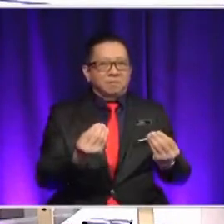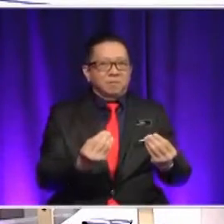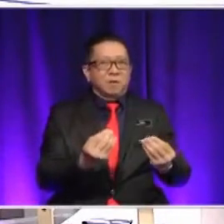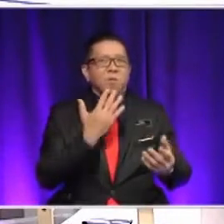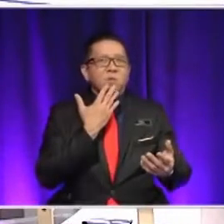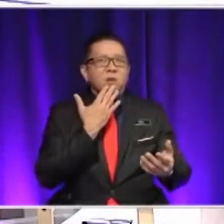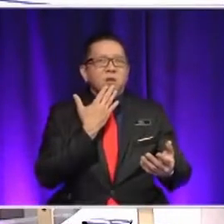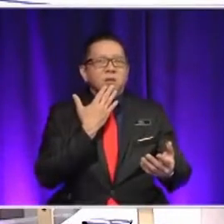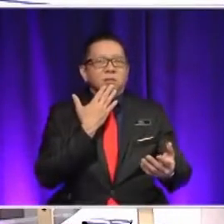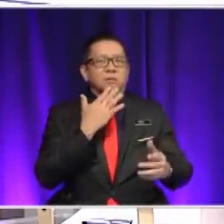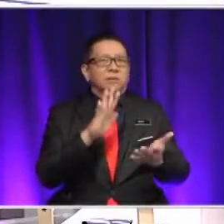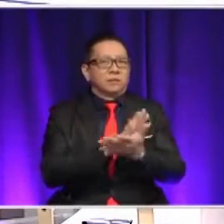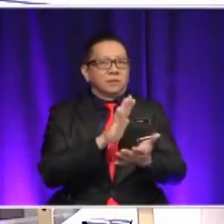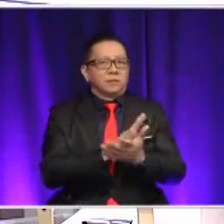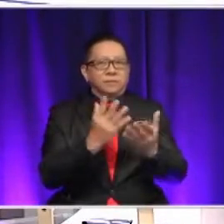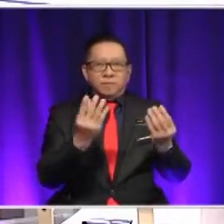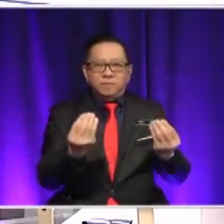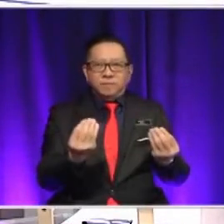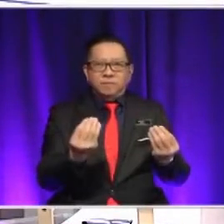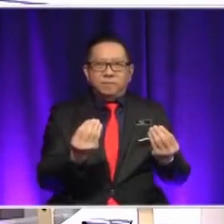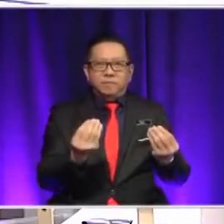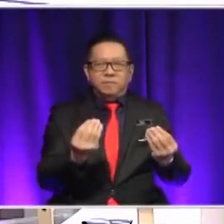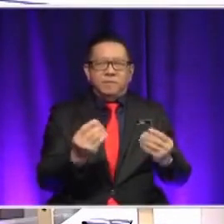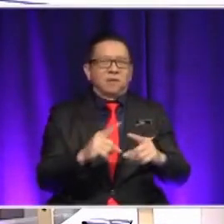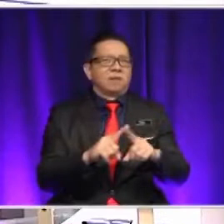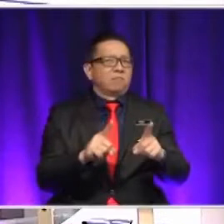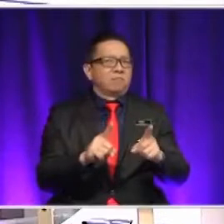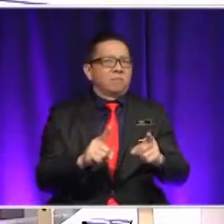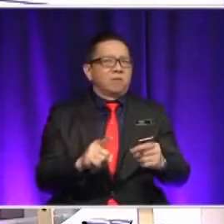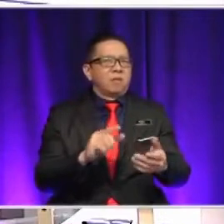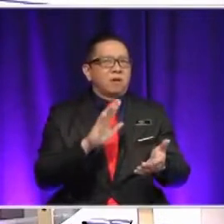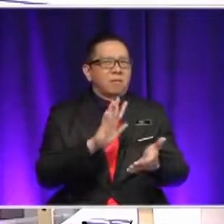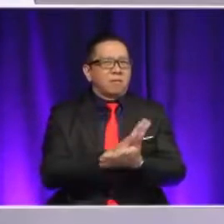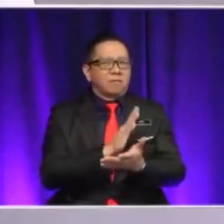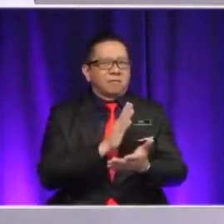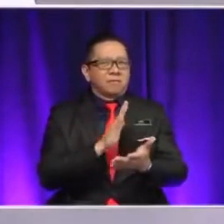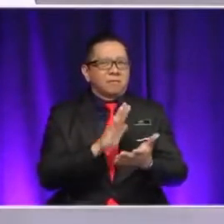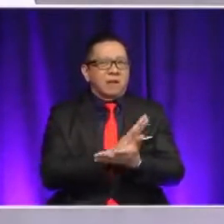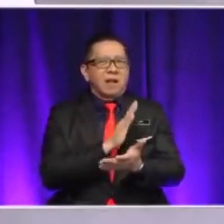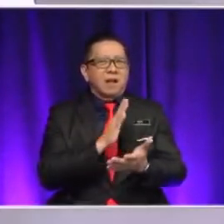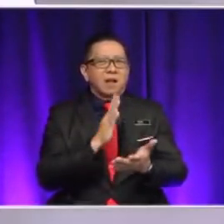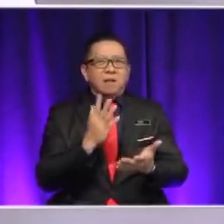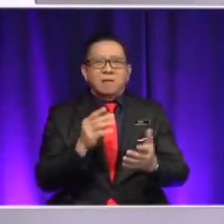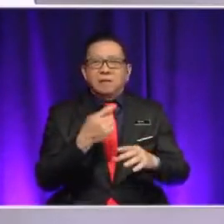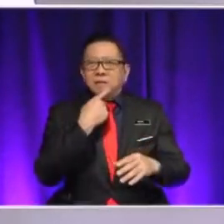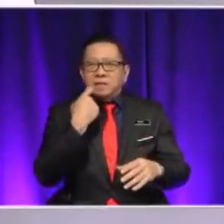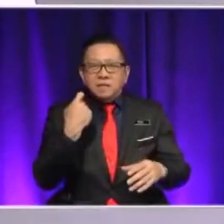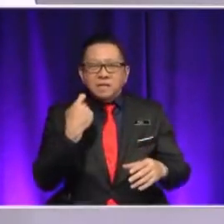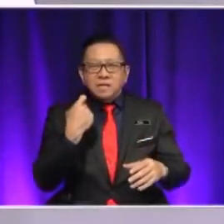basah Oke basah atas kering kertas kering Oke kita lembabkan oknum